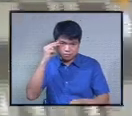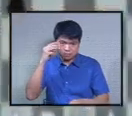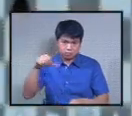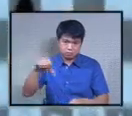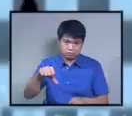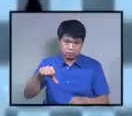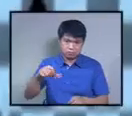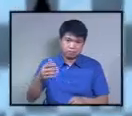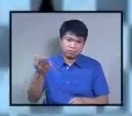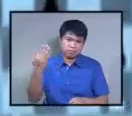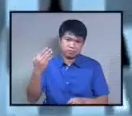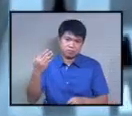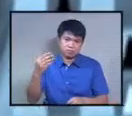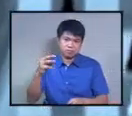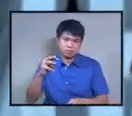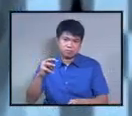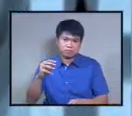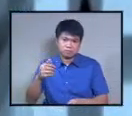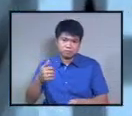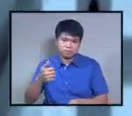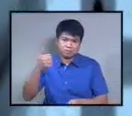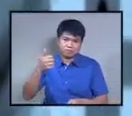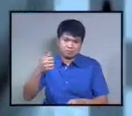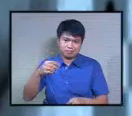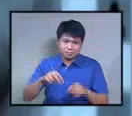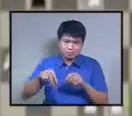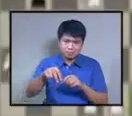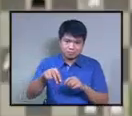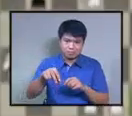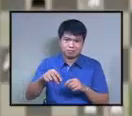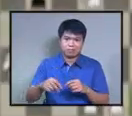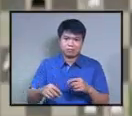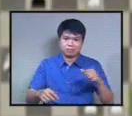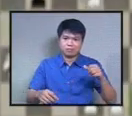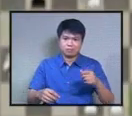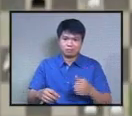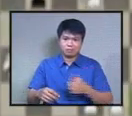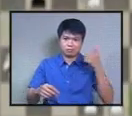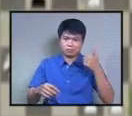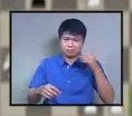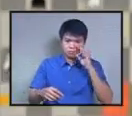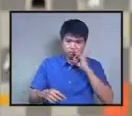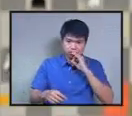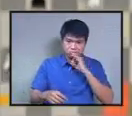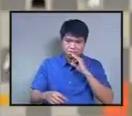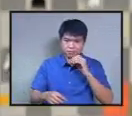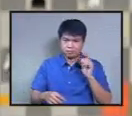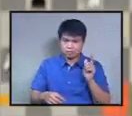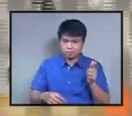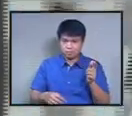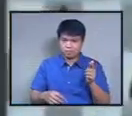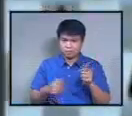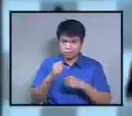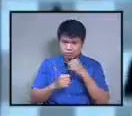dating tinatawag na The Mozart of Chess. Ang tumalo sa kanya ang 26 anyo sa Pinoy Super Grandmaster na tubong Cavite